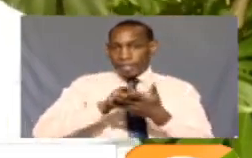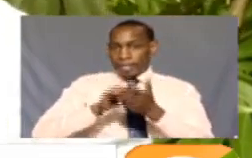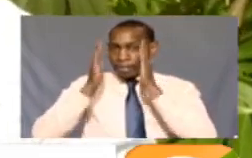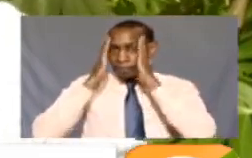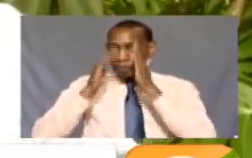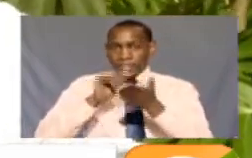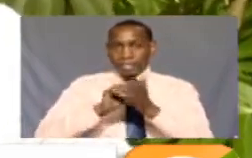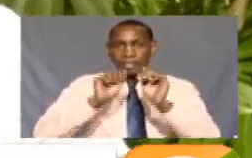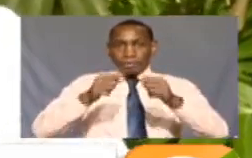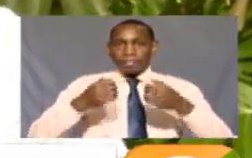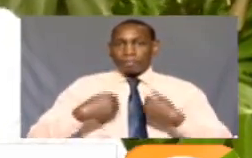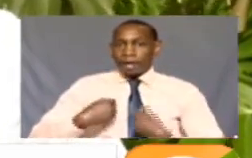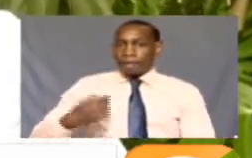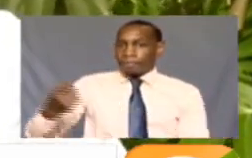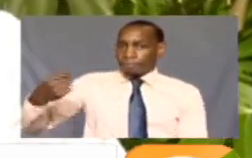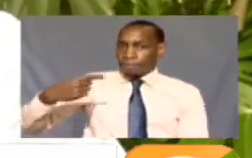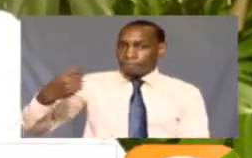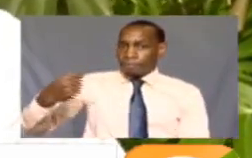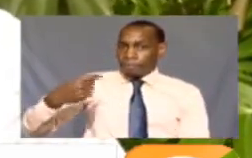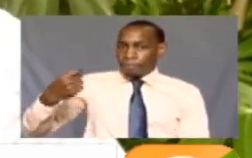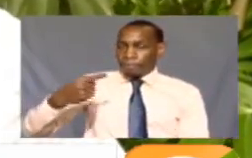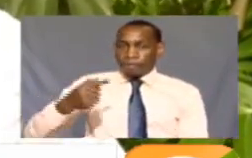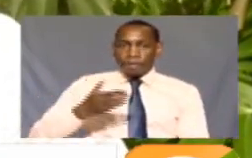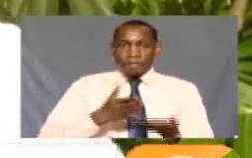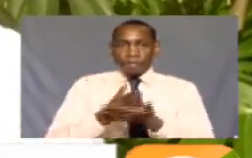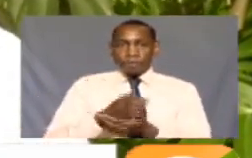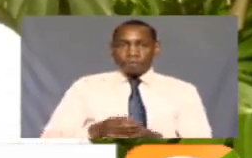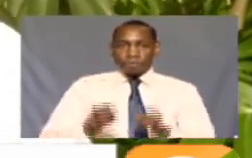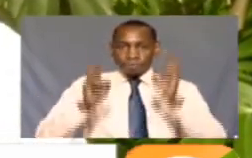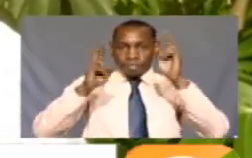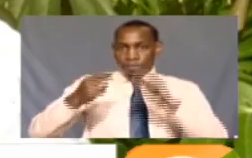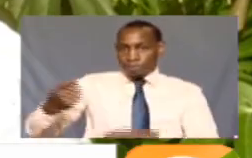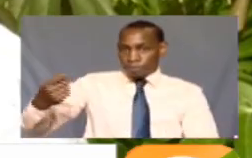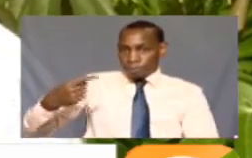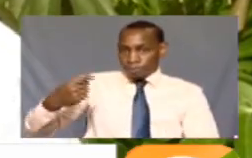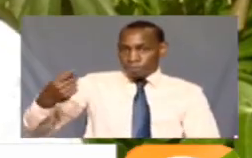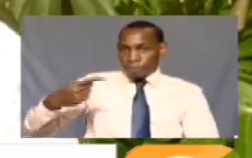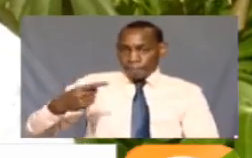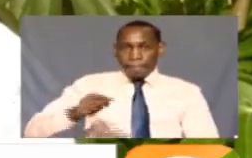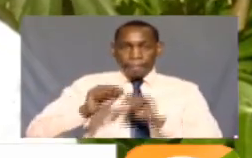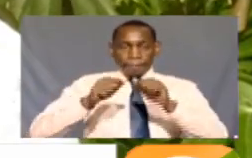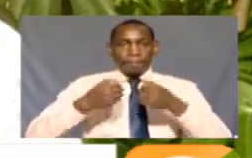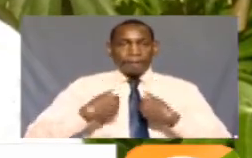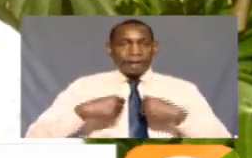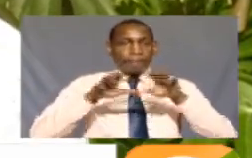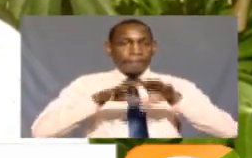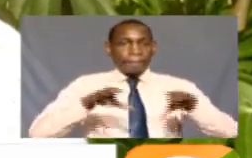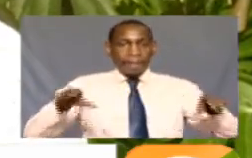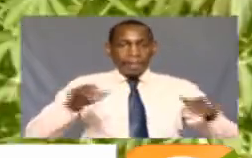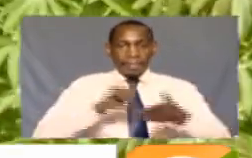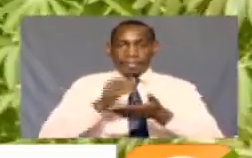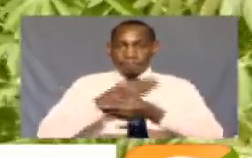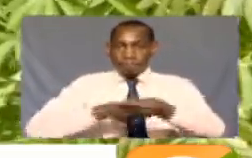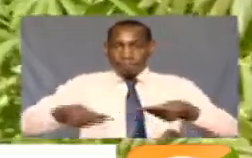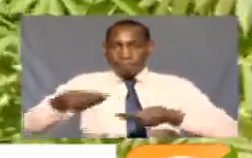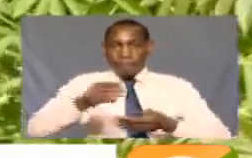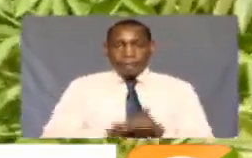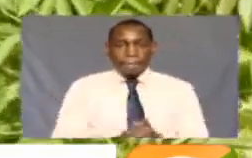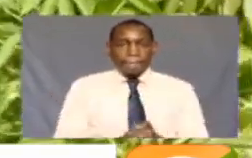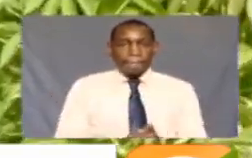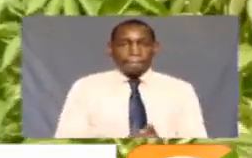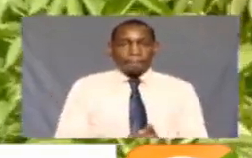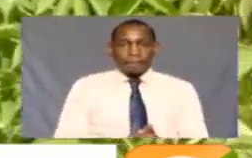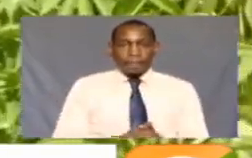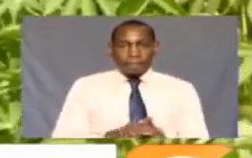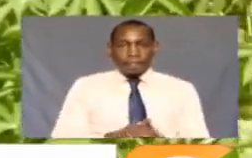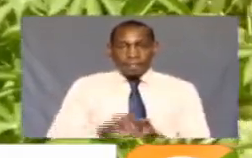kwamba iweze ikampatia pesa. So kupitia kwa hii mambo ya pesa ndio sisi tunakuja tunawapatia soko ambao tunanunua. Mchakato mzima